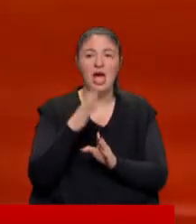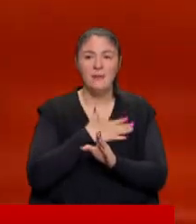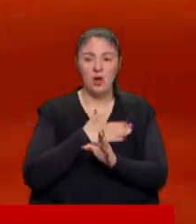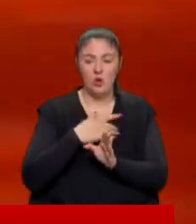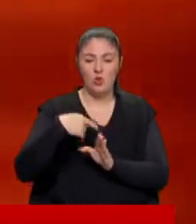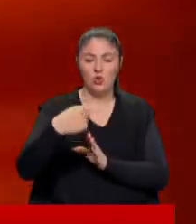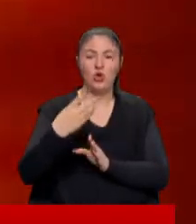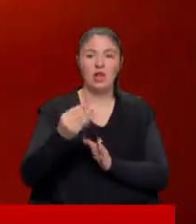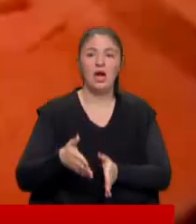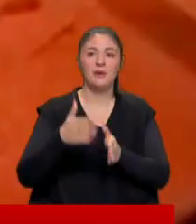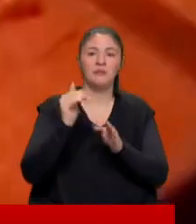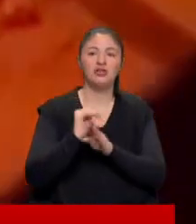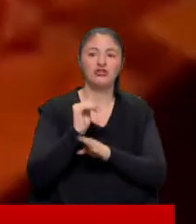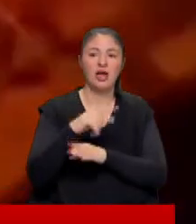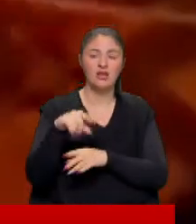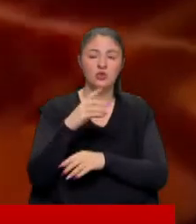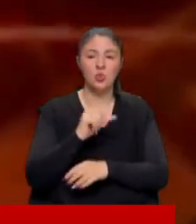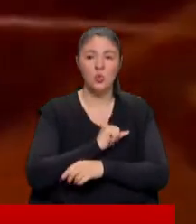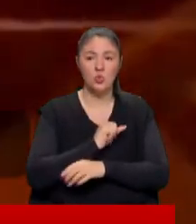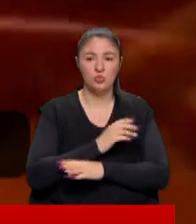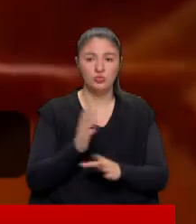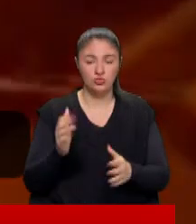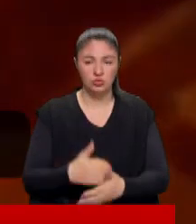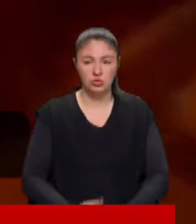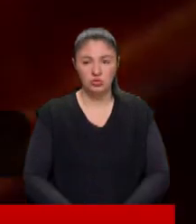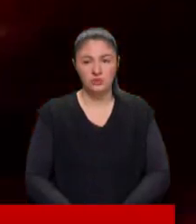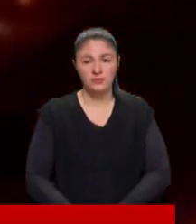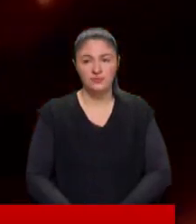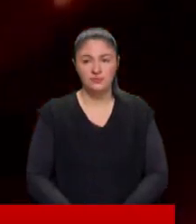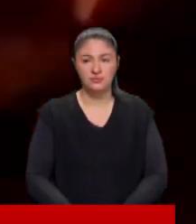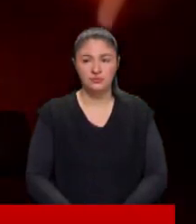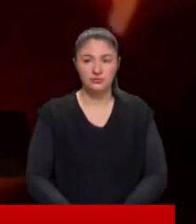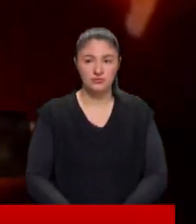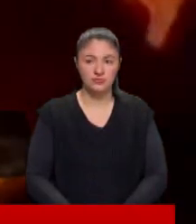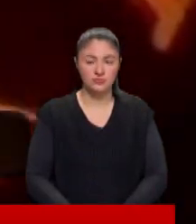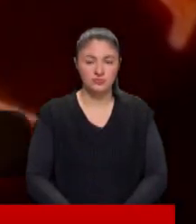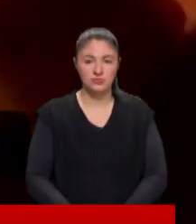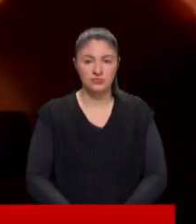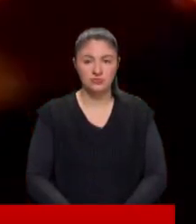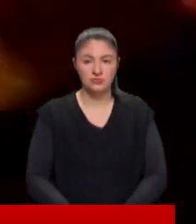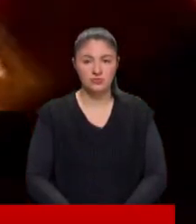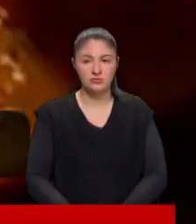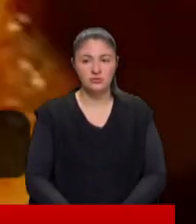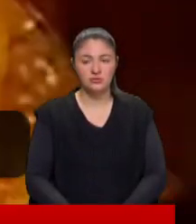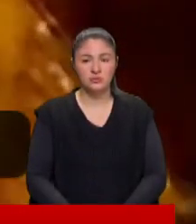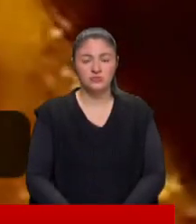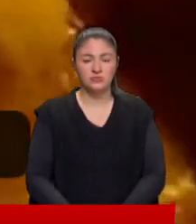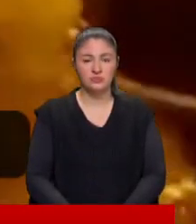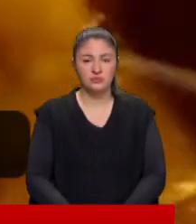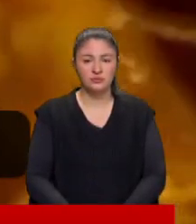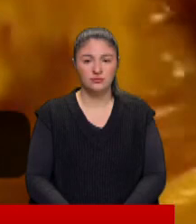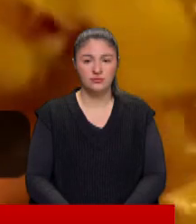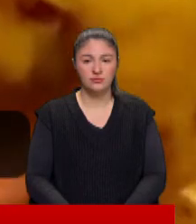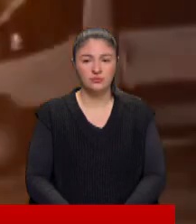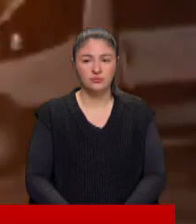önünde bulunan apartmanda yaşayanlar büyük korku yaşadı. Ay ay ay ay ay. Ay her taraf duman oldu. Allah'ım sen